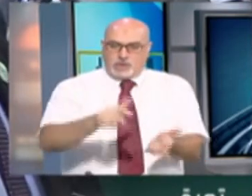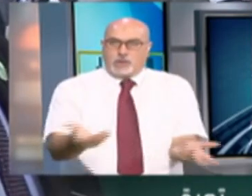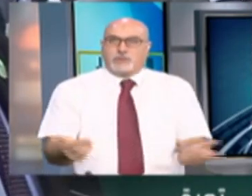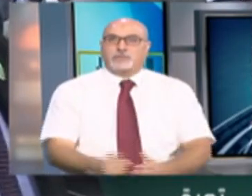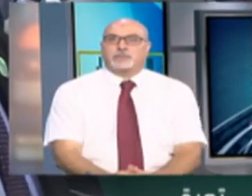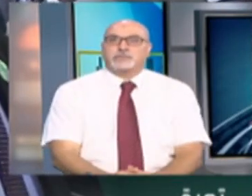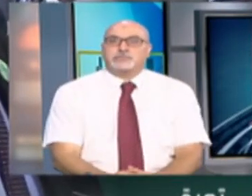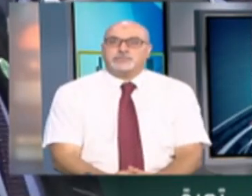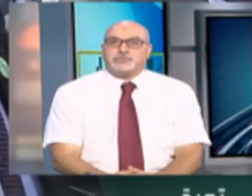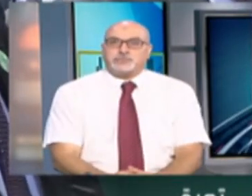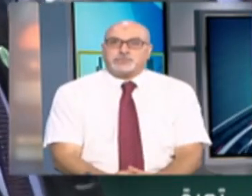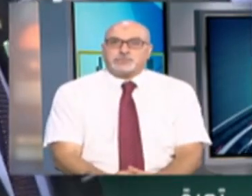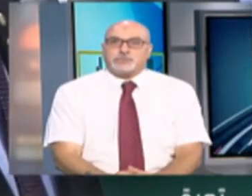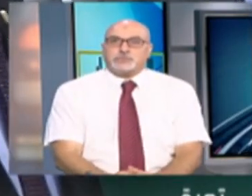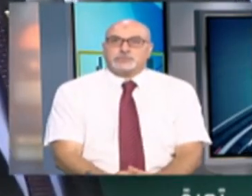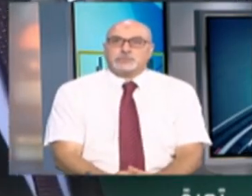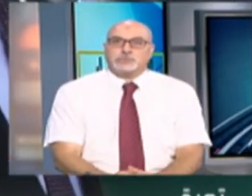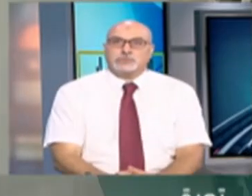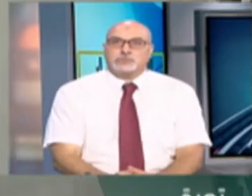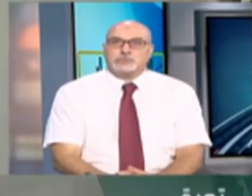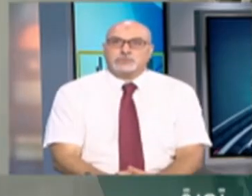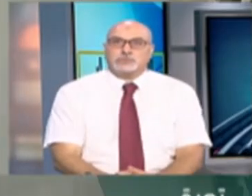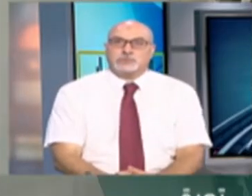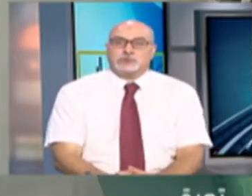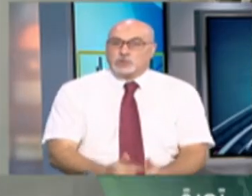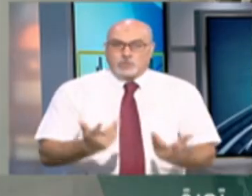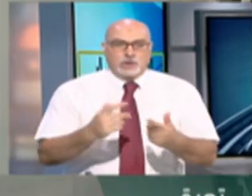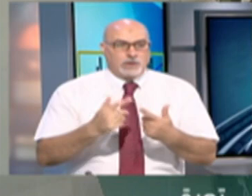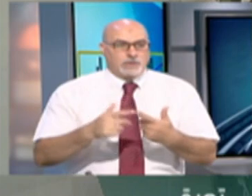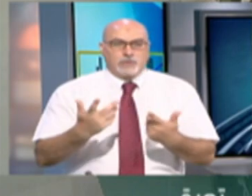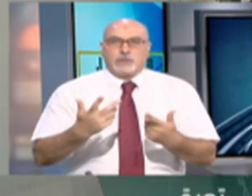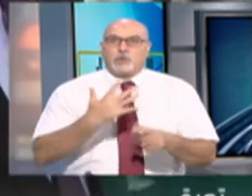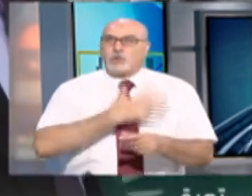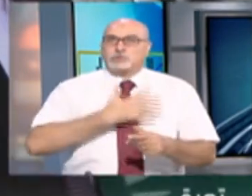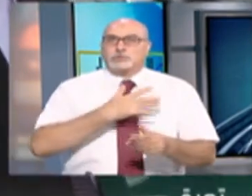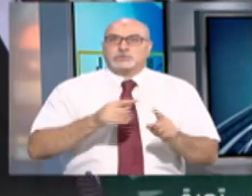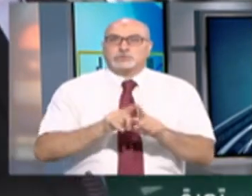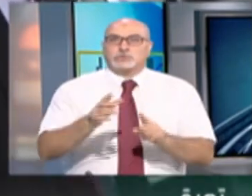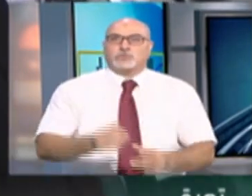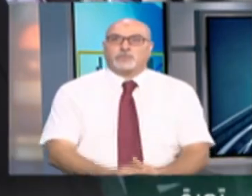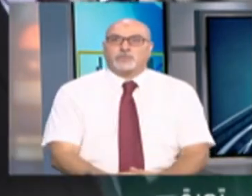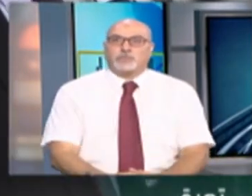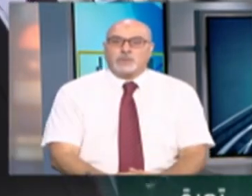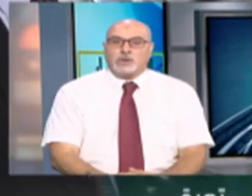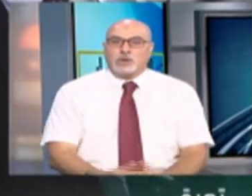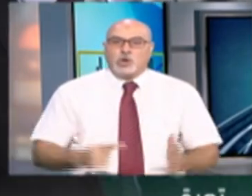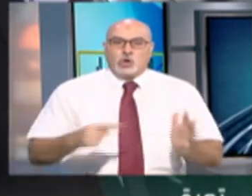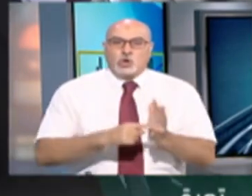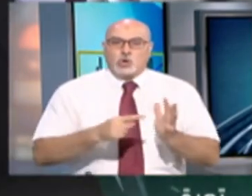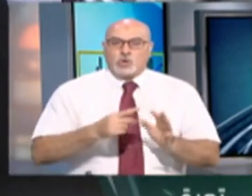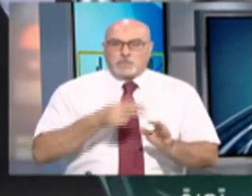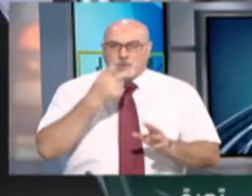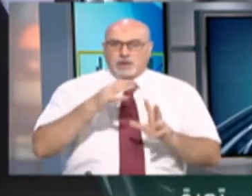بلادو سي تو. انا نفرح كي نشوف المشاريع هذه في بلادي. حنا شوف انا نعرف لما نتكلم نعرف